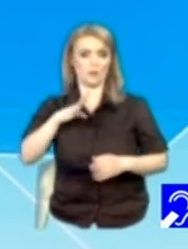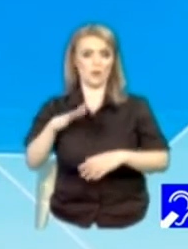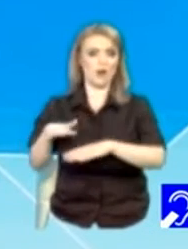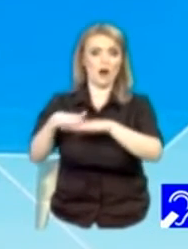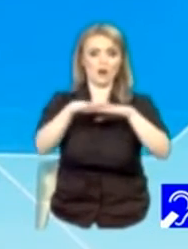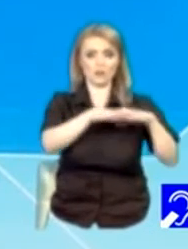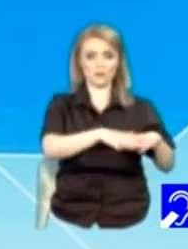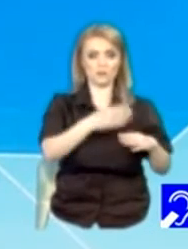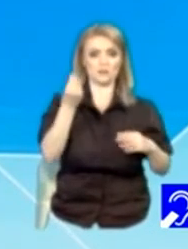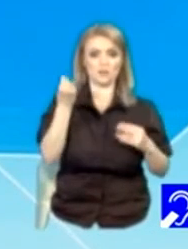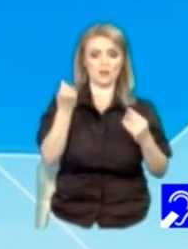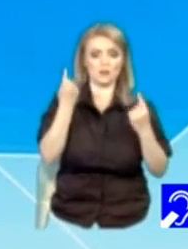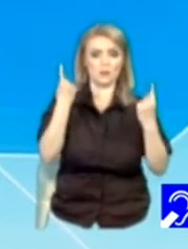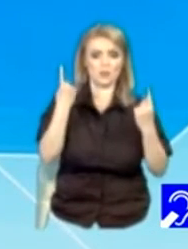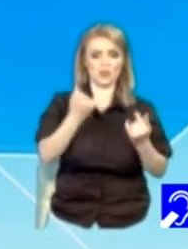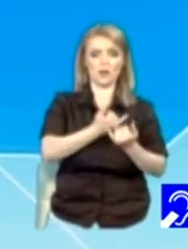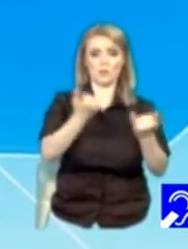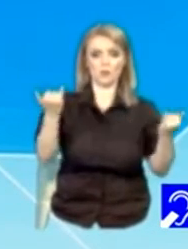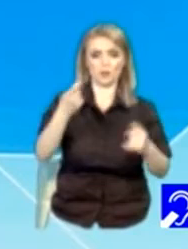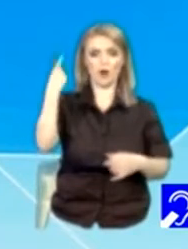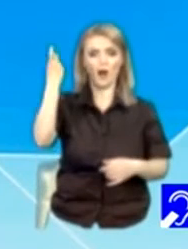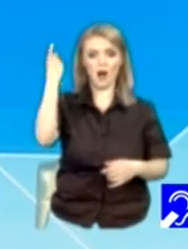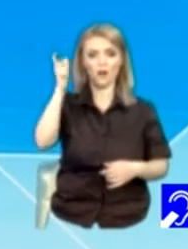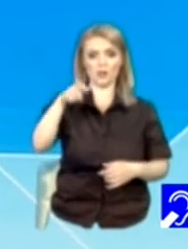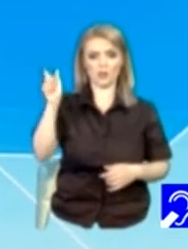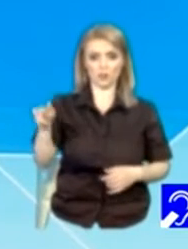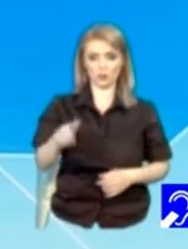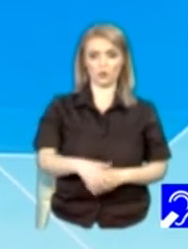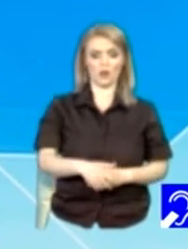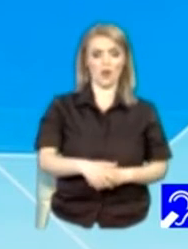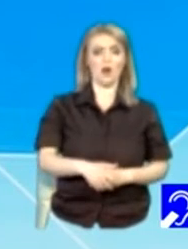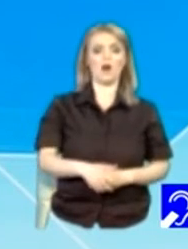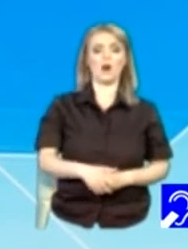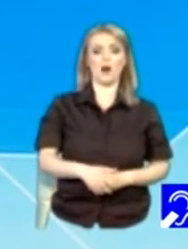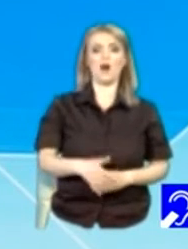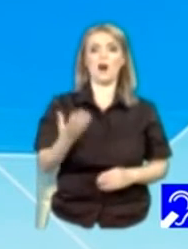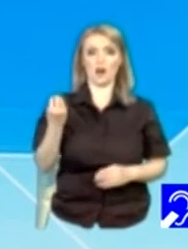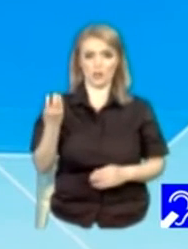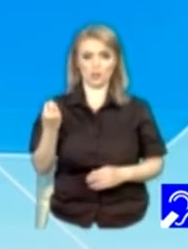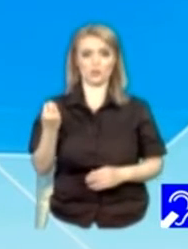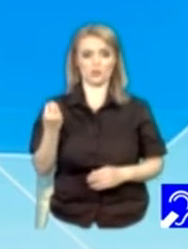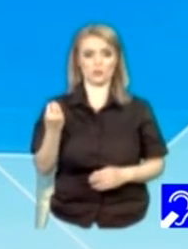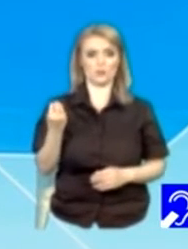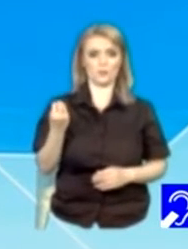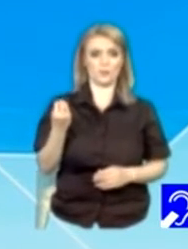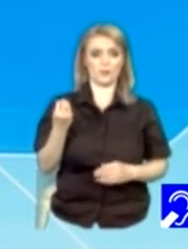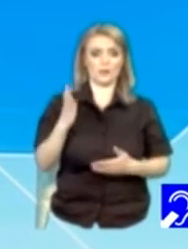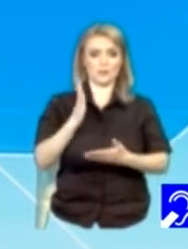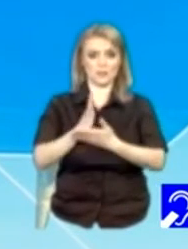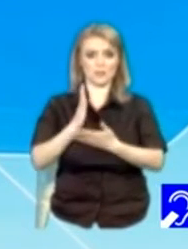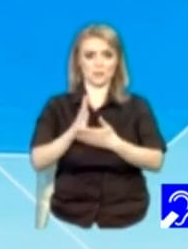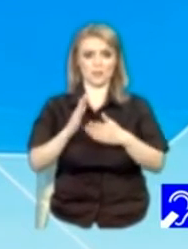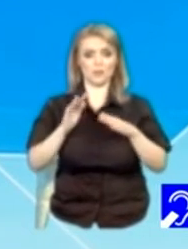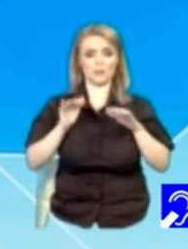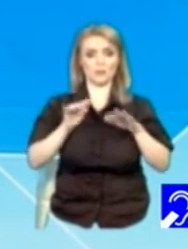extraordinar de valoros pentru agricultorii din Republica Moldova, se mai regăsesc și în cadrul procesului decizional oameni care